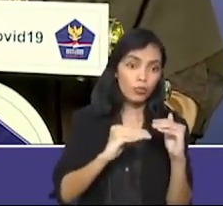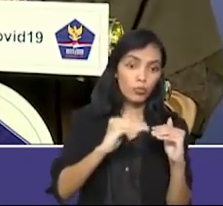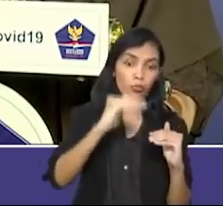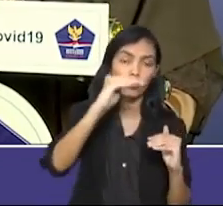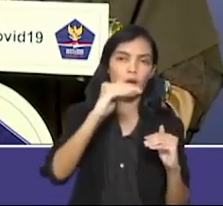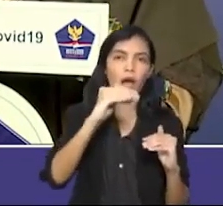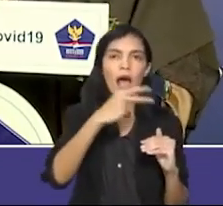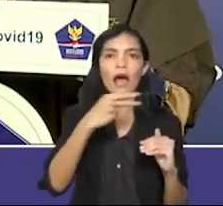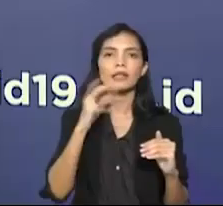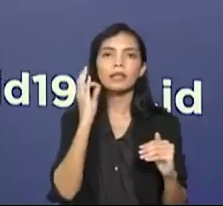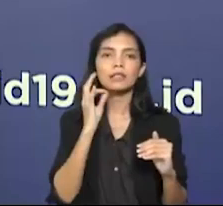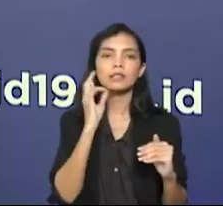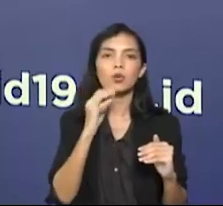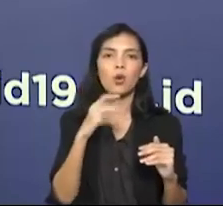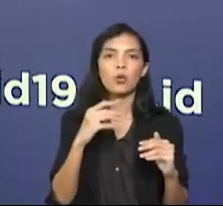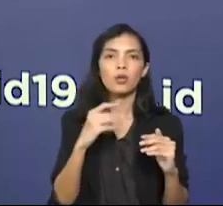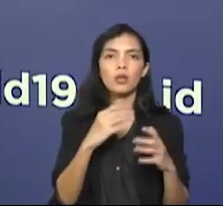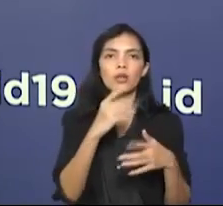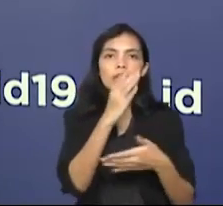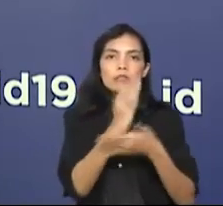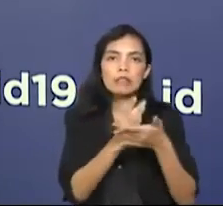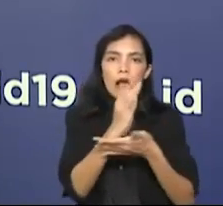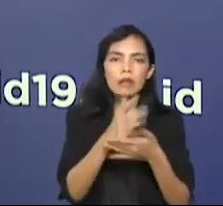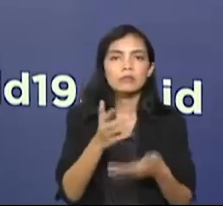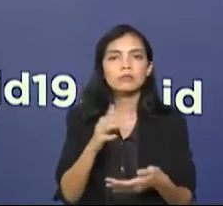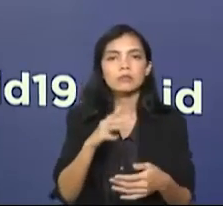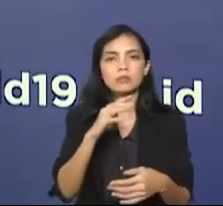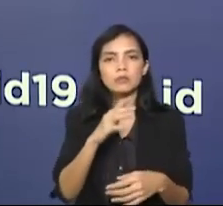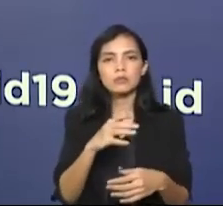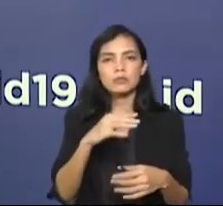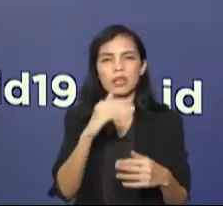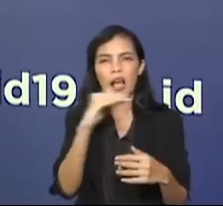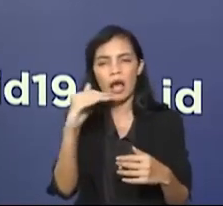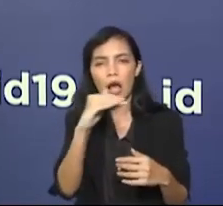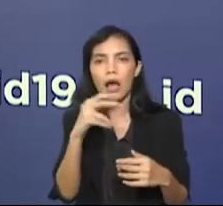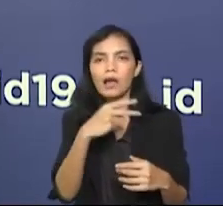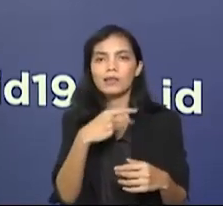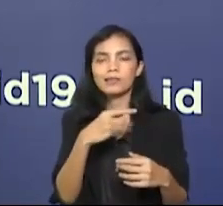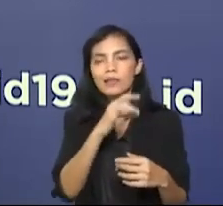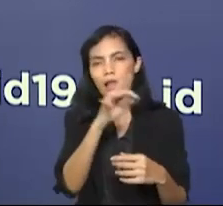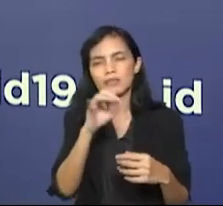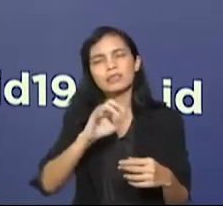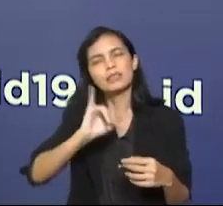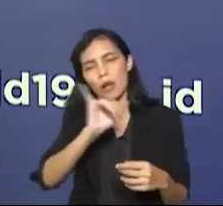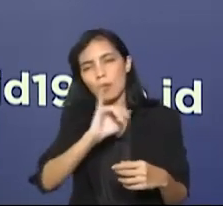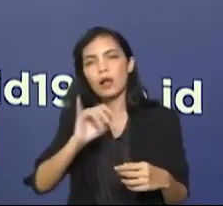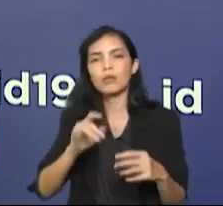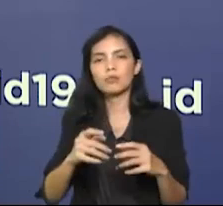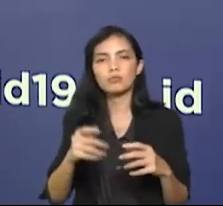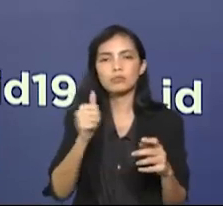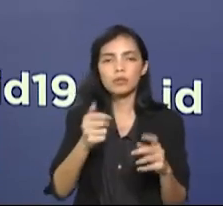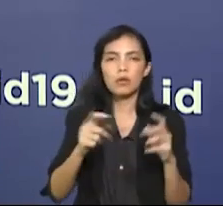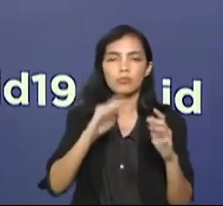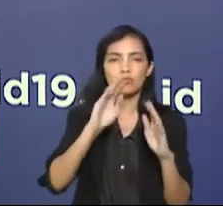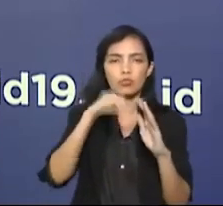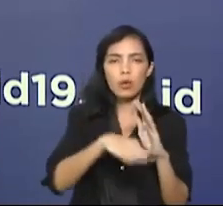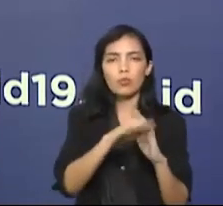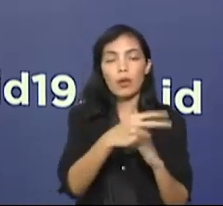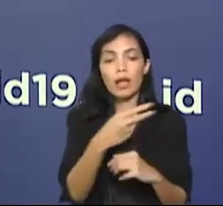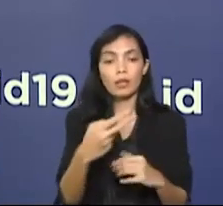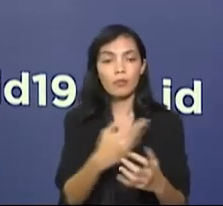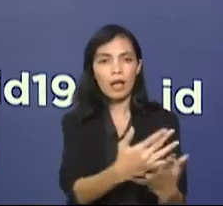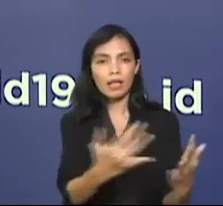sebaliknya Itulah sebabnya kami mengharapkan seluruh komponen masyarakat Indonesia untuk dapat dengan